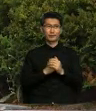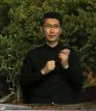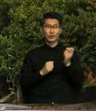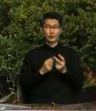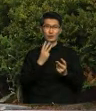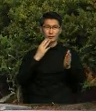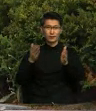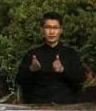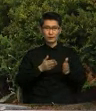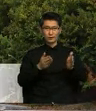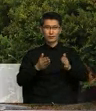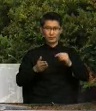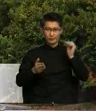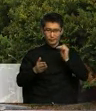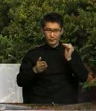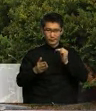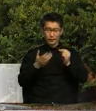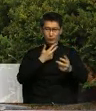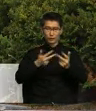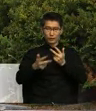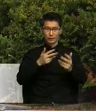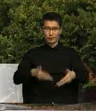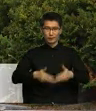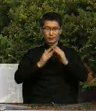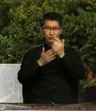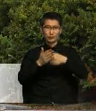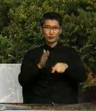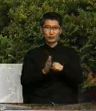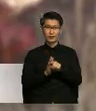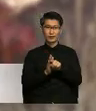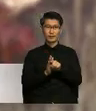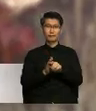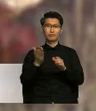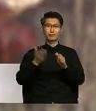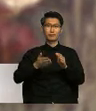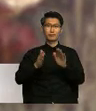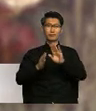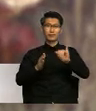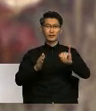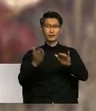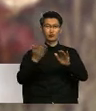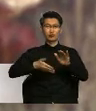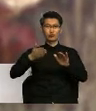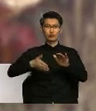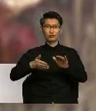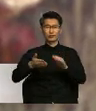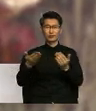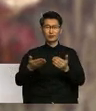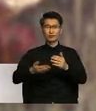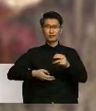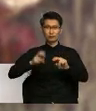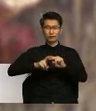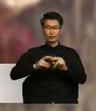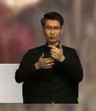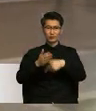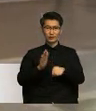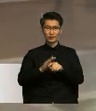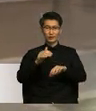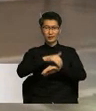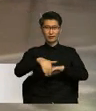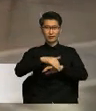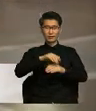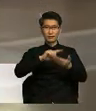또 경기도는 촘촘한 노동복지 실현 전략을 위해 비정규직 고용 개선 종합 계획을 수립했다고